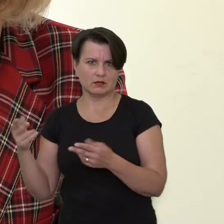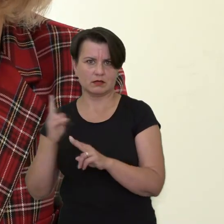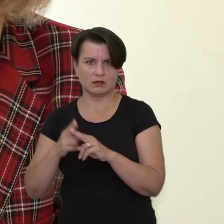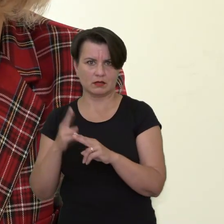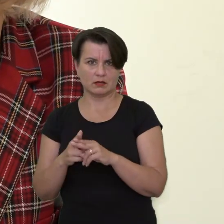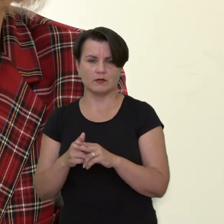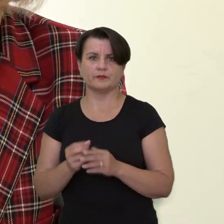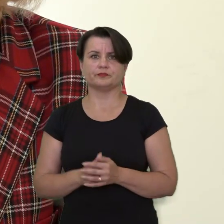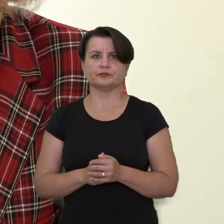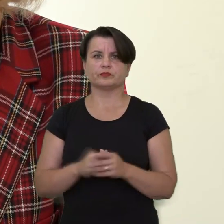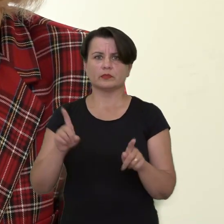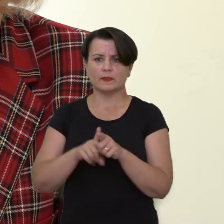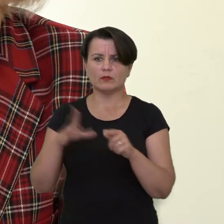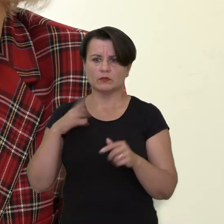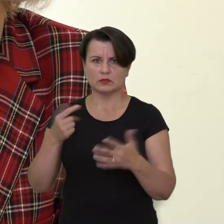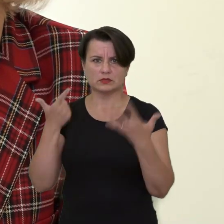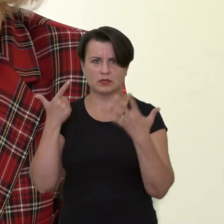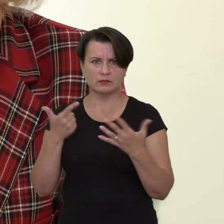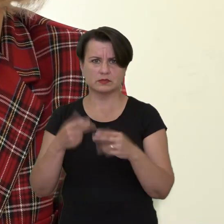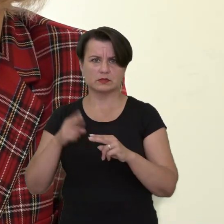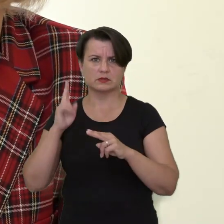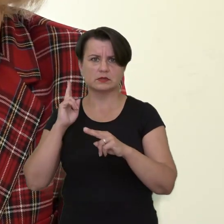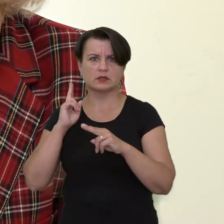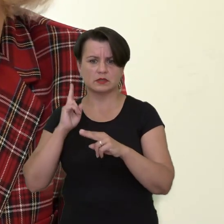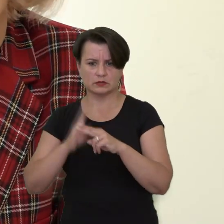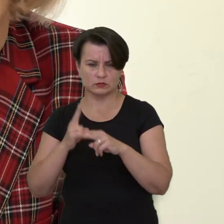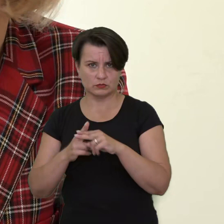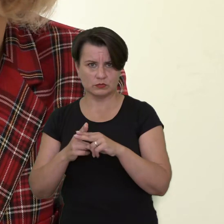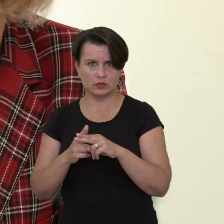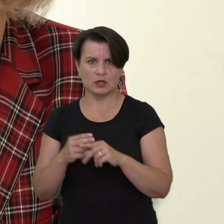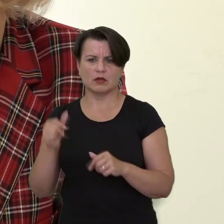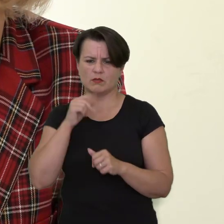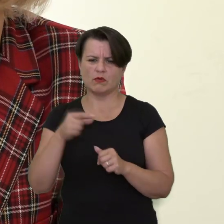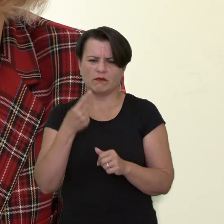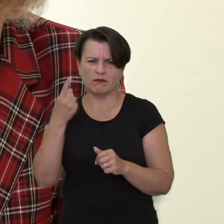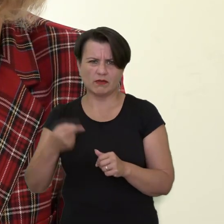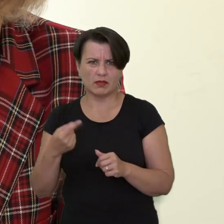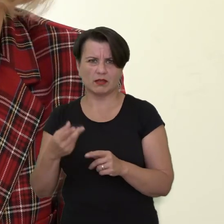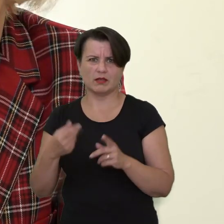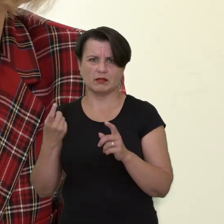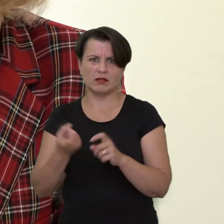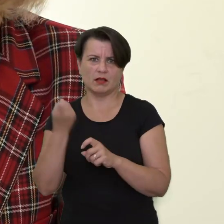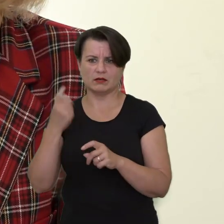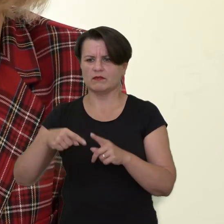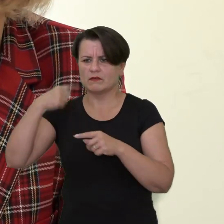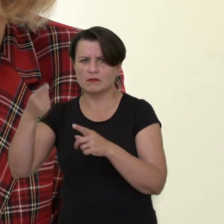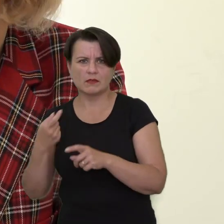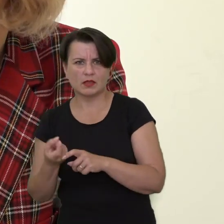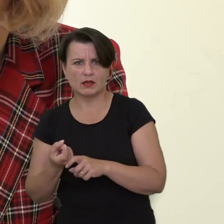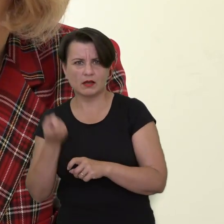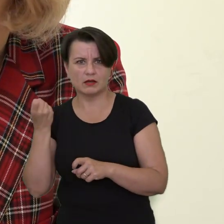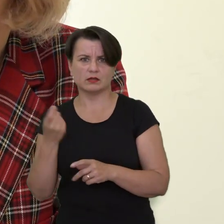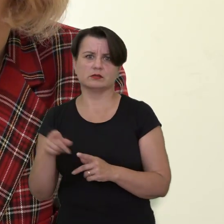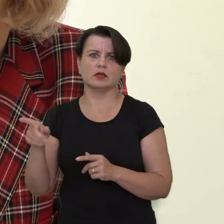Parotito epideminio buvo per dešimtmetį užregistruoti 7 atvejai. Tai yra pavieniai atvejai, kas kelinti metai ir tai būna dažniausia